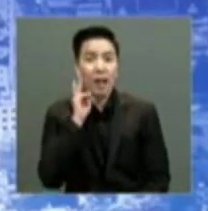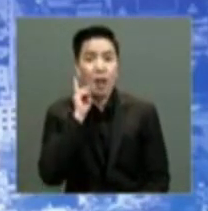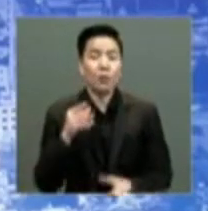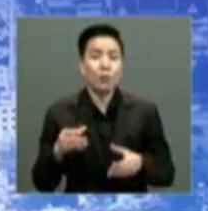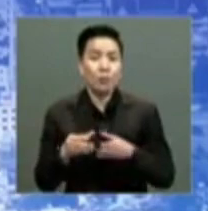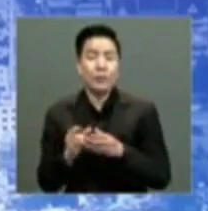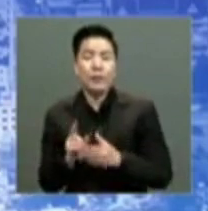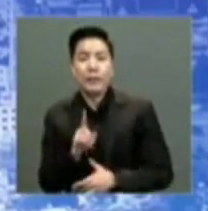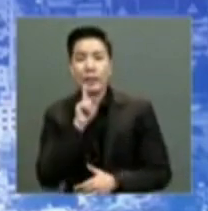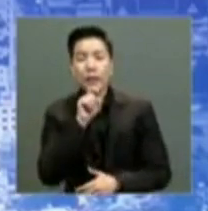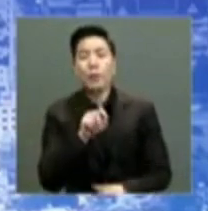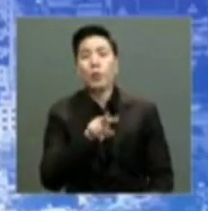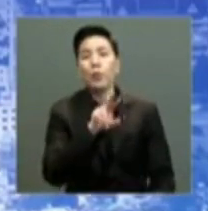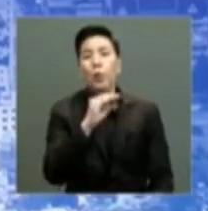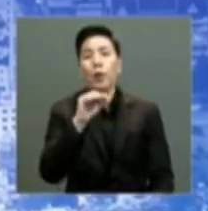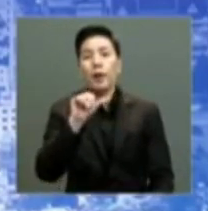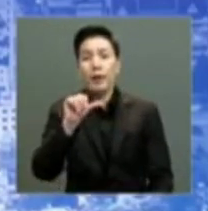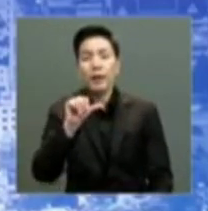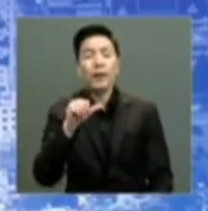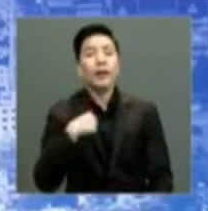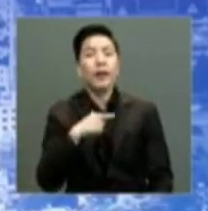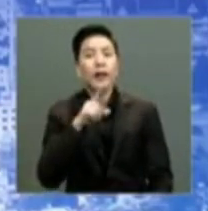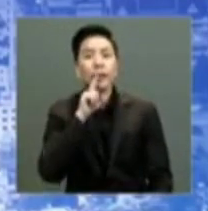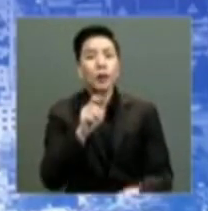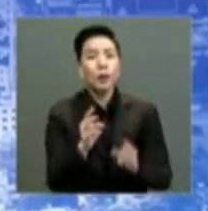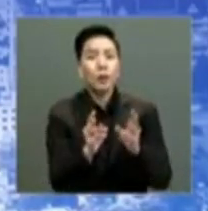ออกมาจากขอบเพิ่งจะทำระบบเสร็จนะครับก็เดี๋ยวคงจะรอรายงานจากทางกระทรวงสาธารณสุขโดยการกรมวิทยาศาสตร์การแพทย์นะครับก็ดันใช้ระบบคอมพิวเตอร์ก็เดี๋ยวคงได้เห็นนะเดี๋ยวใช่มีอะไรคืบหน้าผมจะมานำเรียนท่านพี่น้องประชาชนทราบวิธีครับกับถ้าท่านๆต่อไปนะคะเป็นคำถามจากสื่อมวลชนนะคะจากvoa Thai